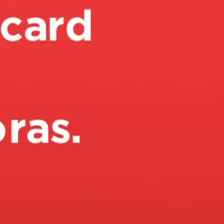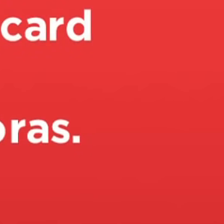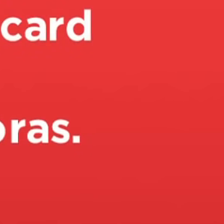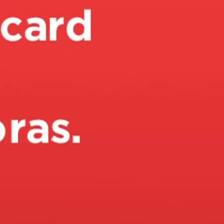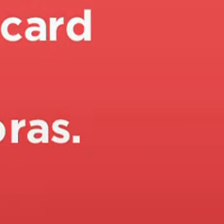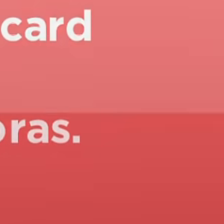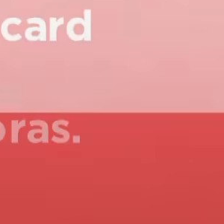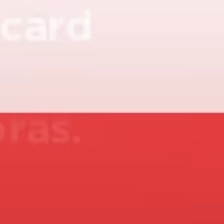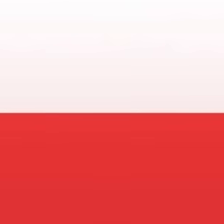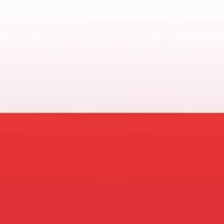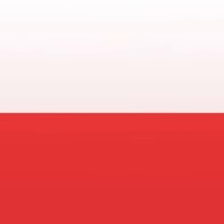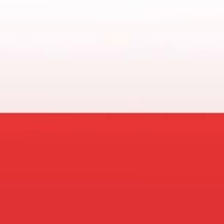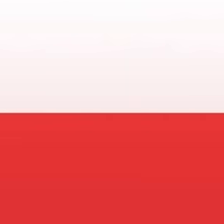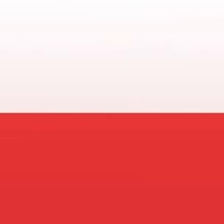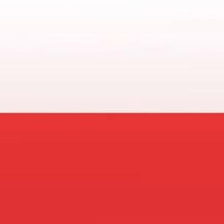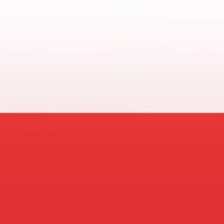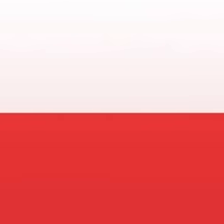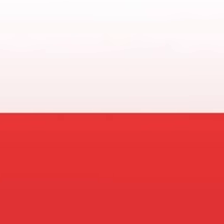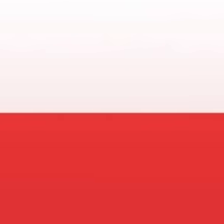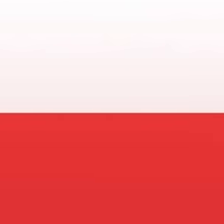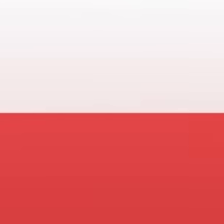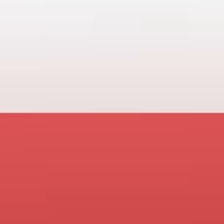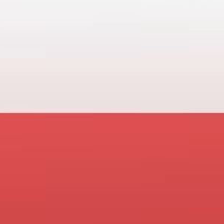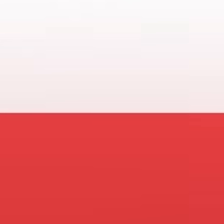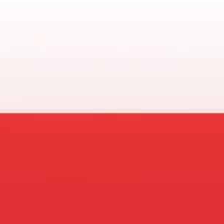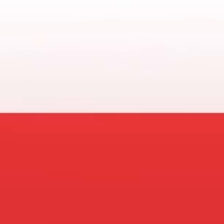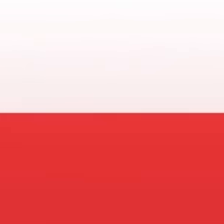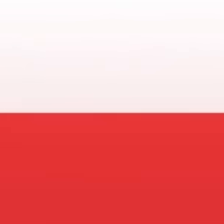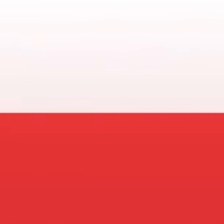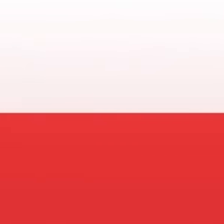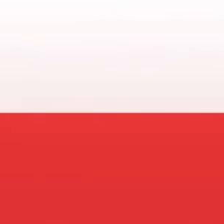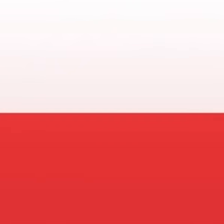Filipino vouchers sa online merchant partners.